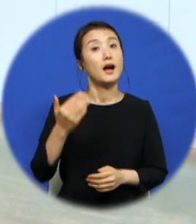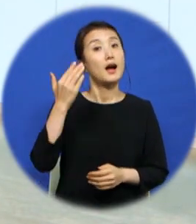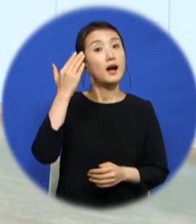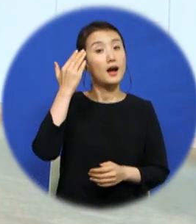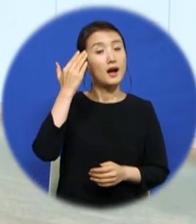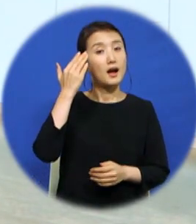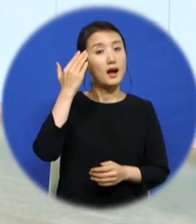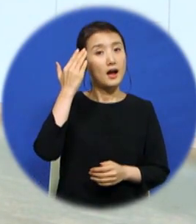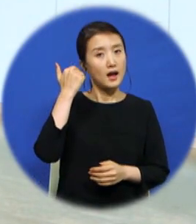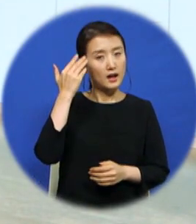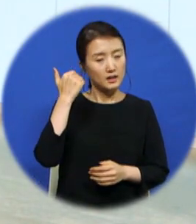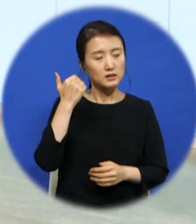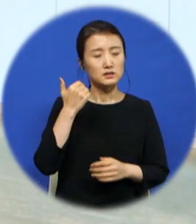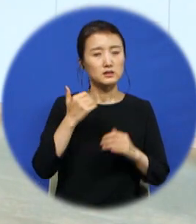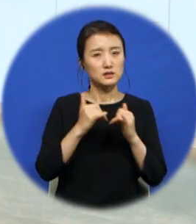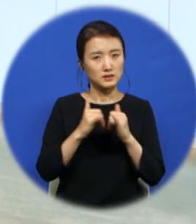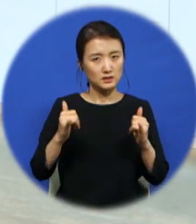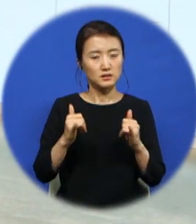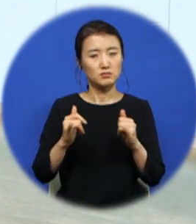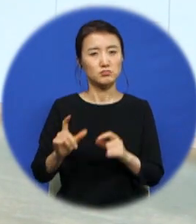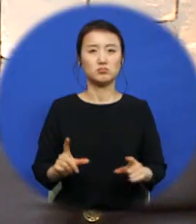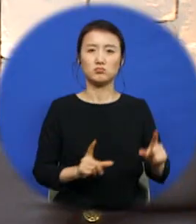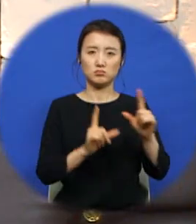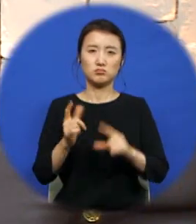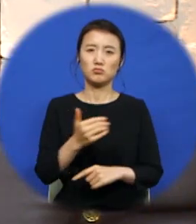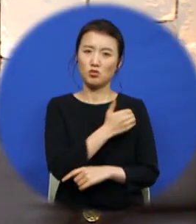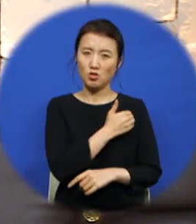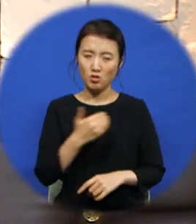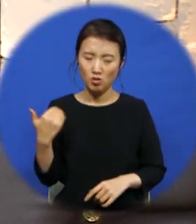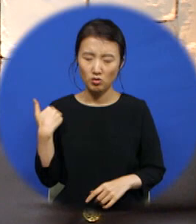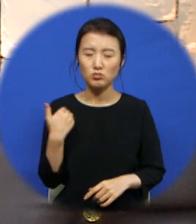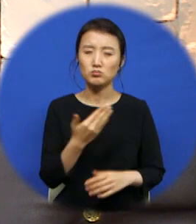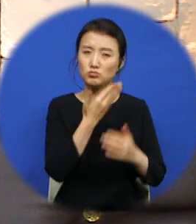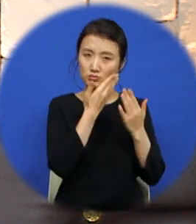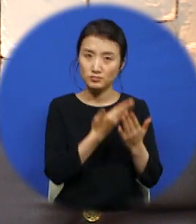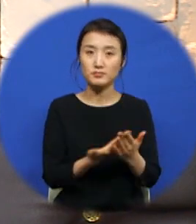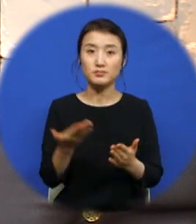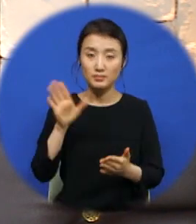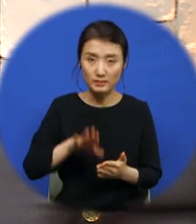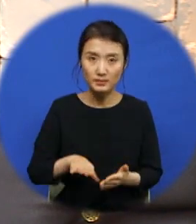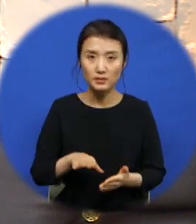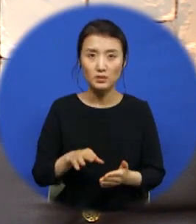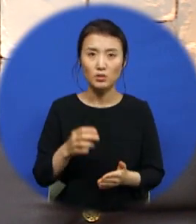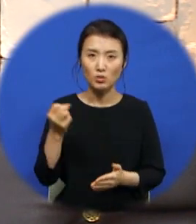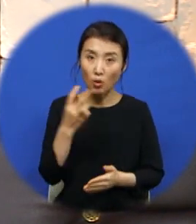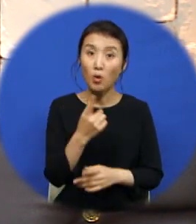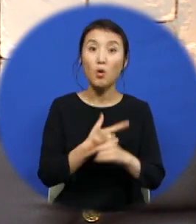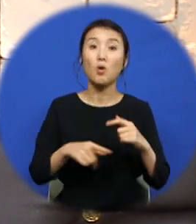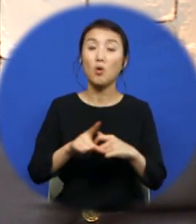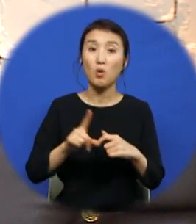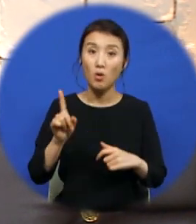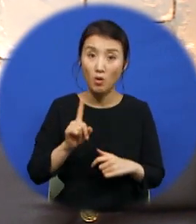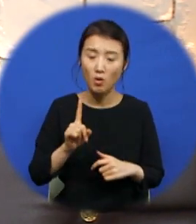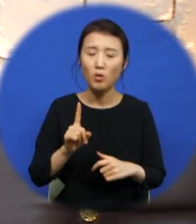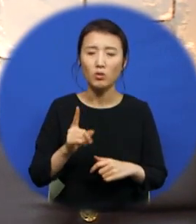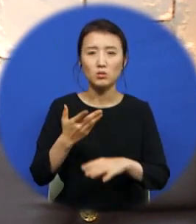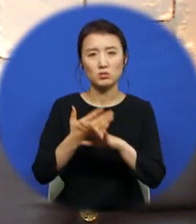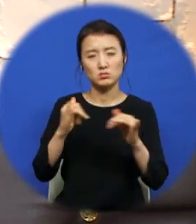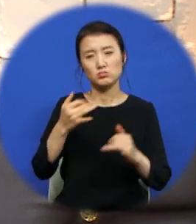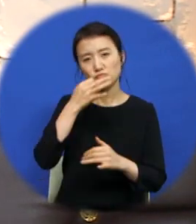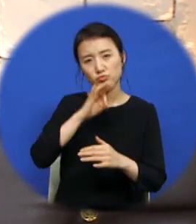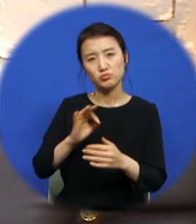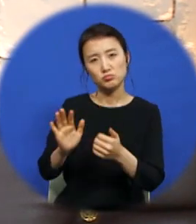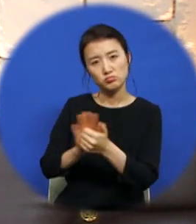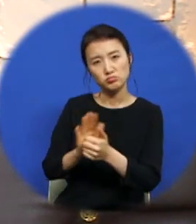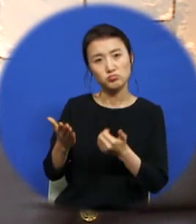풍요롭게 만드는 그 얼마나 고개 란 일이에요 그래서 오늘이 강연을 들으시고 오늘 오신 분 뿐만